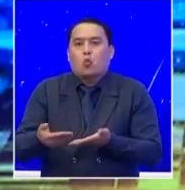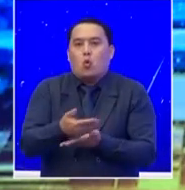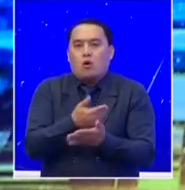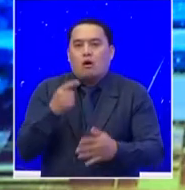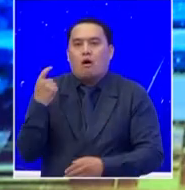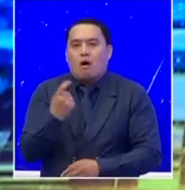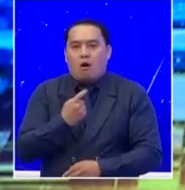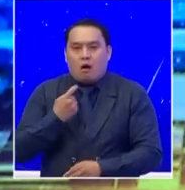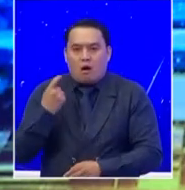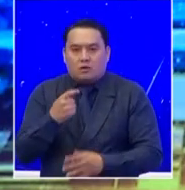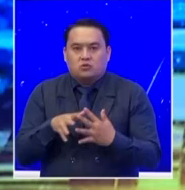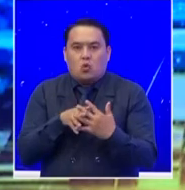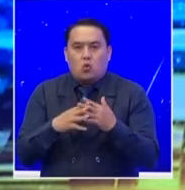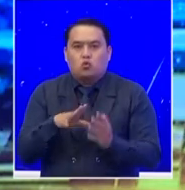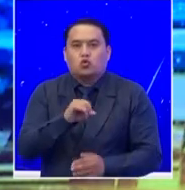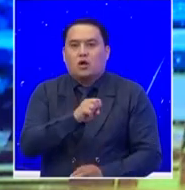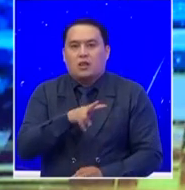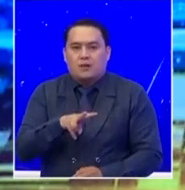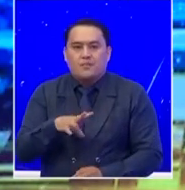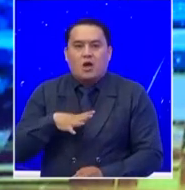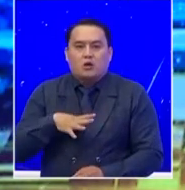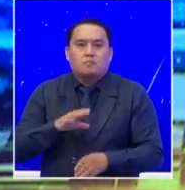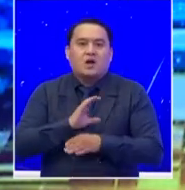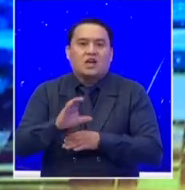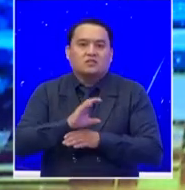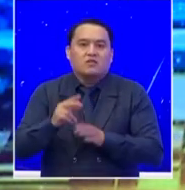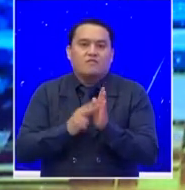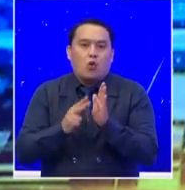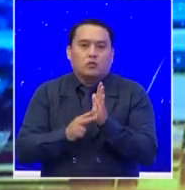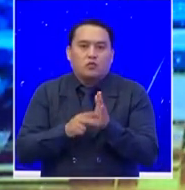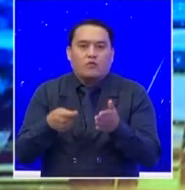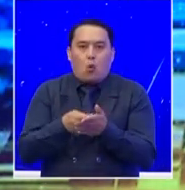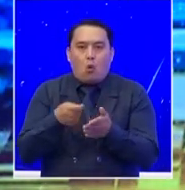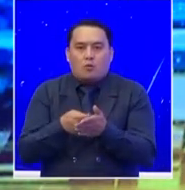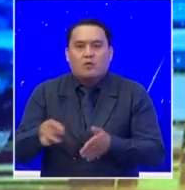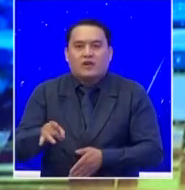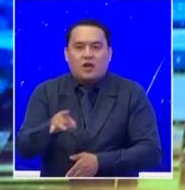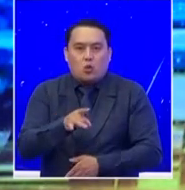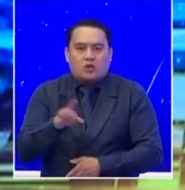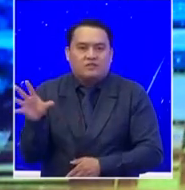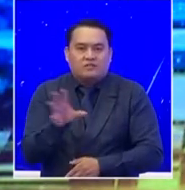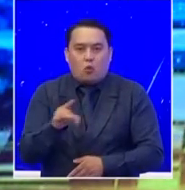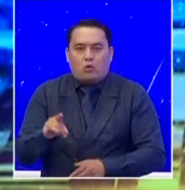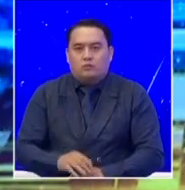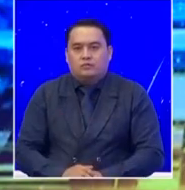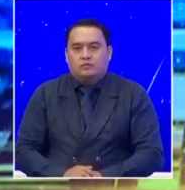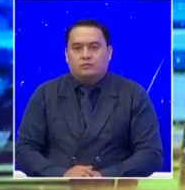крестьянские хозяйства передового сельского округа Ушарал. Здесь производят до 80% кормов для всего района.